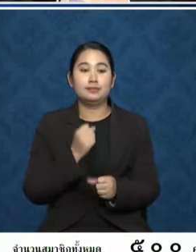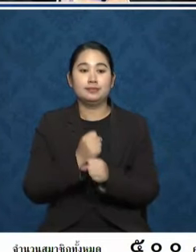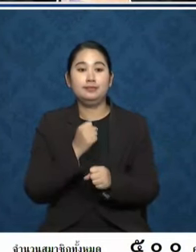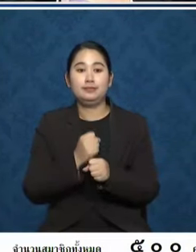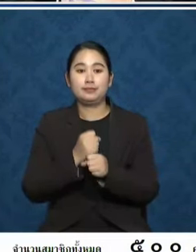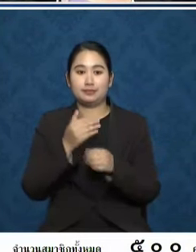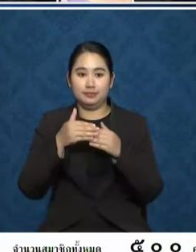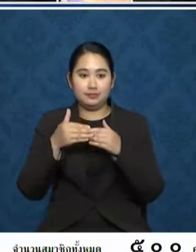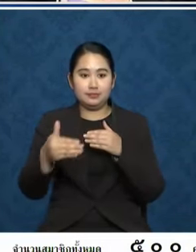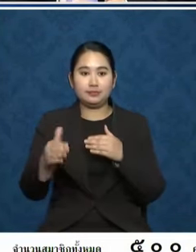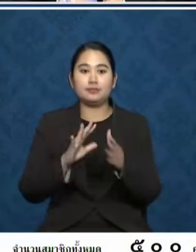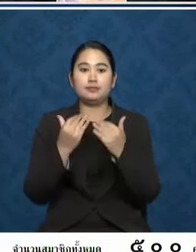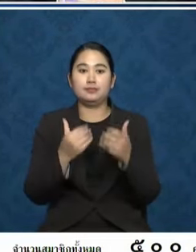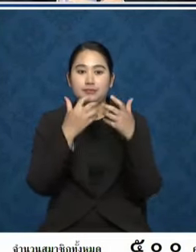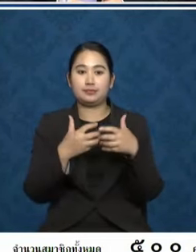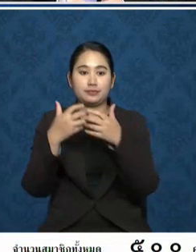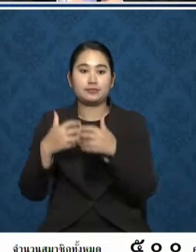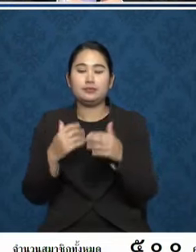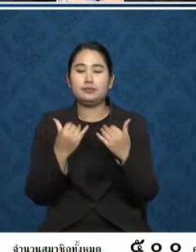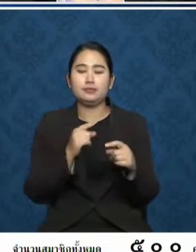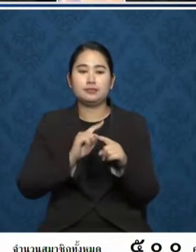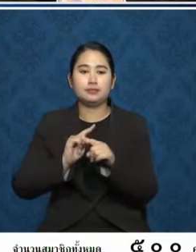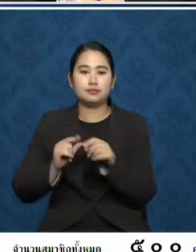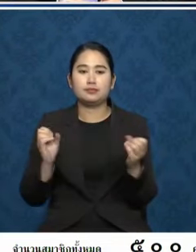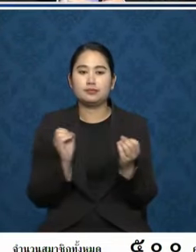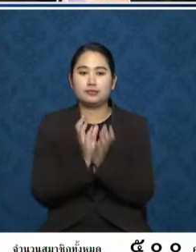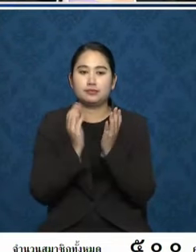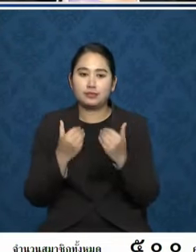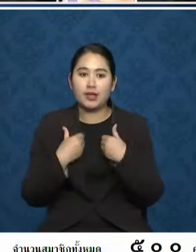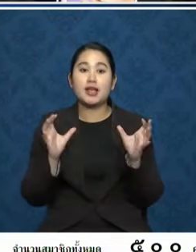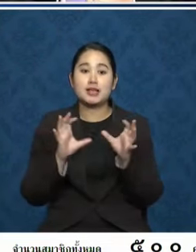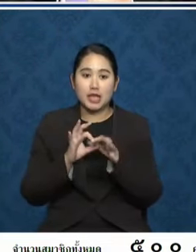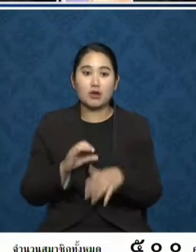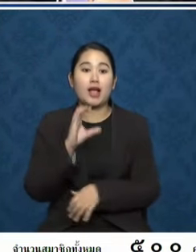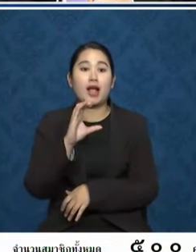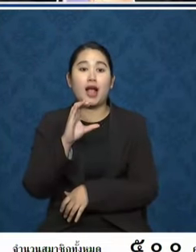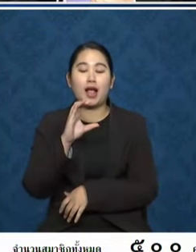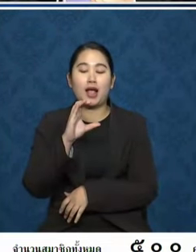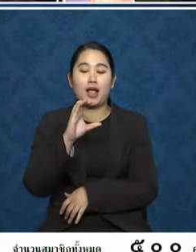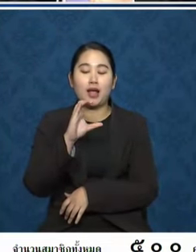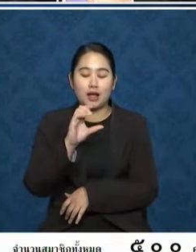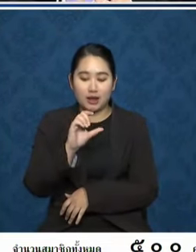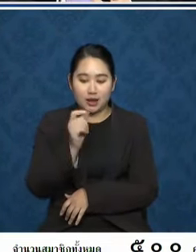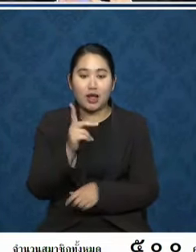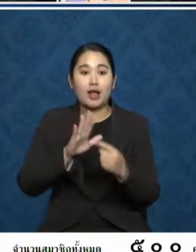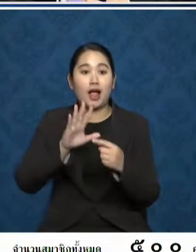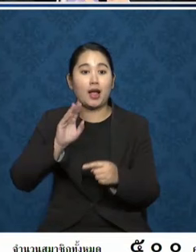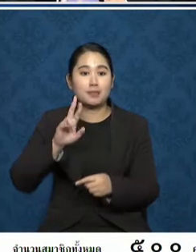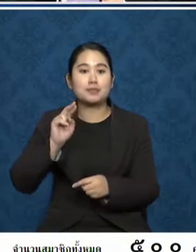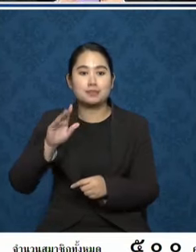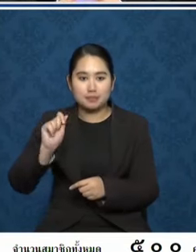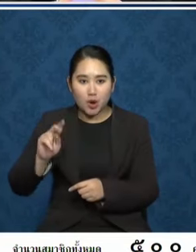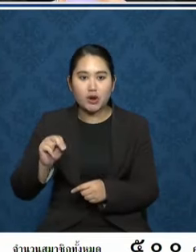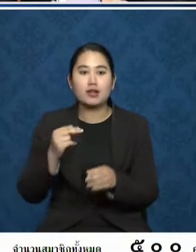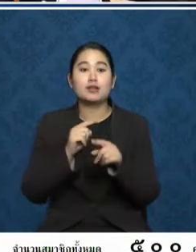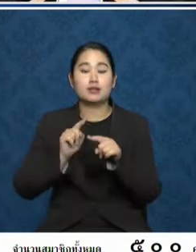นซึกลงกระทบทุกภาคอุสาหกรรมอยปัจจุบันไม่วาจะเป็เรื่องของ Carbon Credit ไม่วาจะเปเรื่องของ Circular Index นะครับซึ